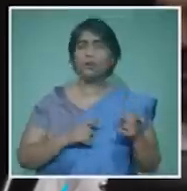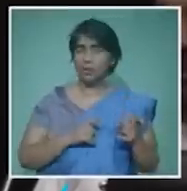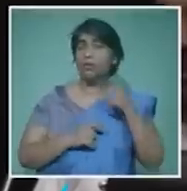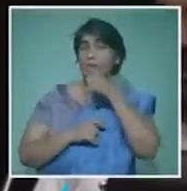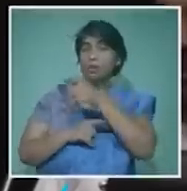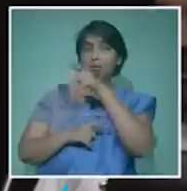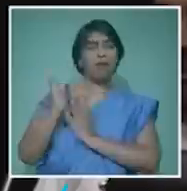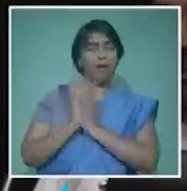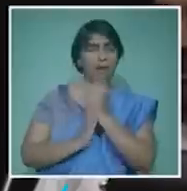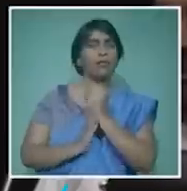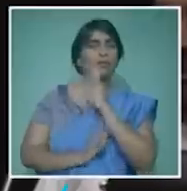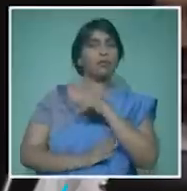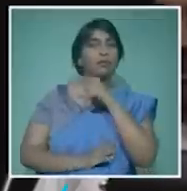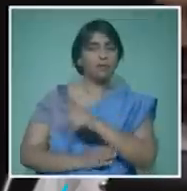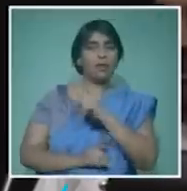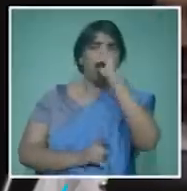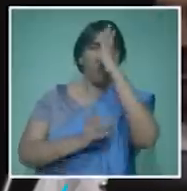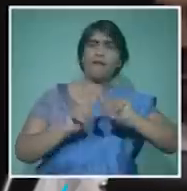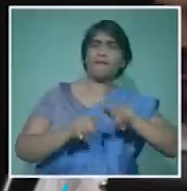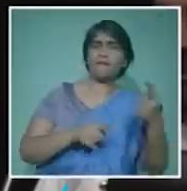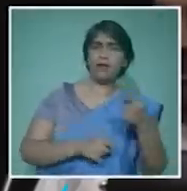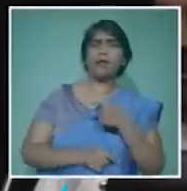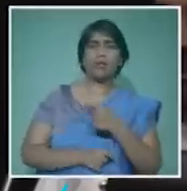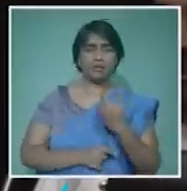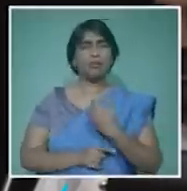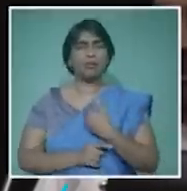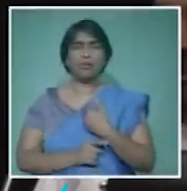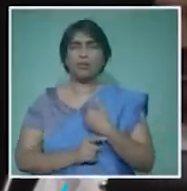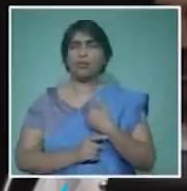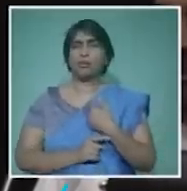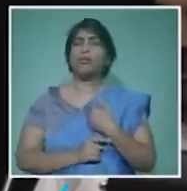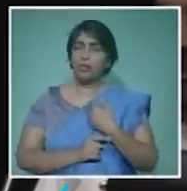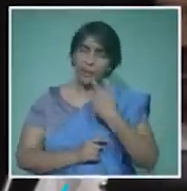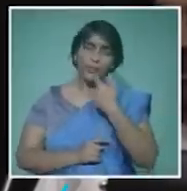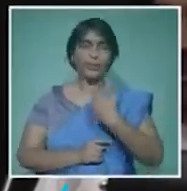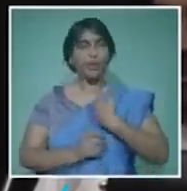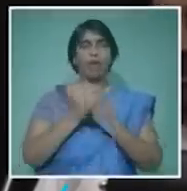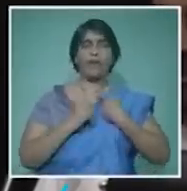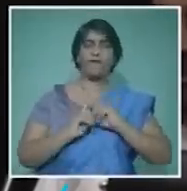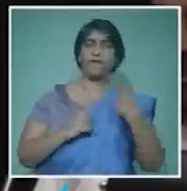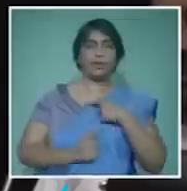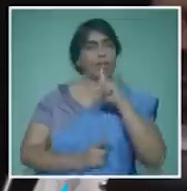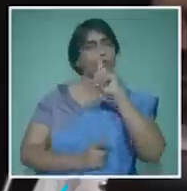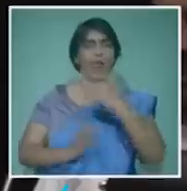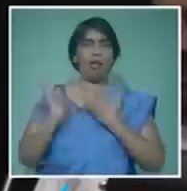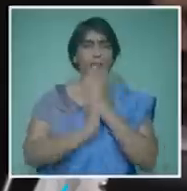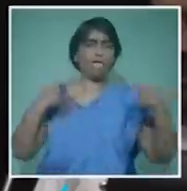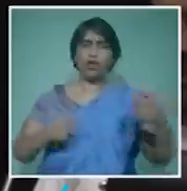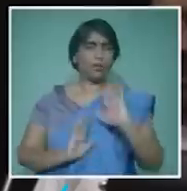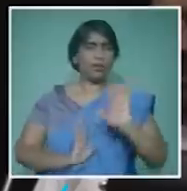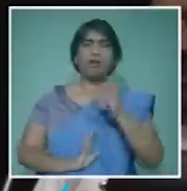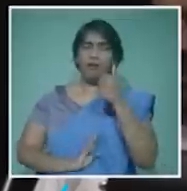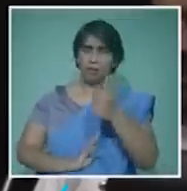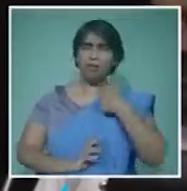ඔහුට අයිතියක් තියෙනවා. ඔහු මිත්‍යා දෘෂ්ටිකයෙක් නිසා මම මිත්‍යා දෘෂ්ටිකයෙක් තමයි කියලා ඔහුට කියාගන්න අයිතිය තියෙනවා. ඒකට අපිට අපි විරුද්ධ වෙන්නේ